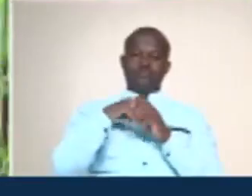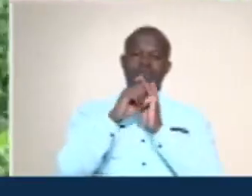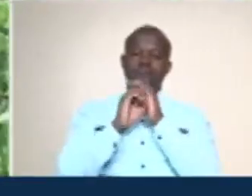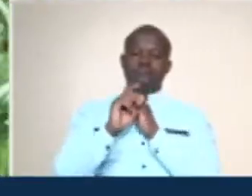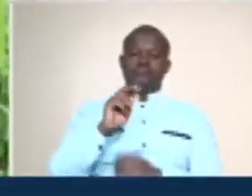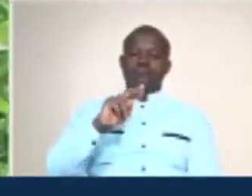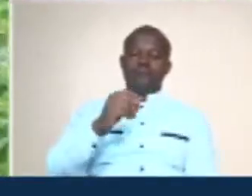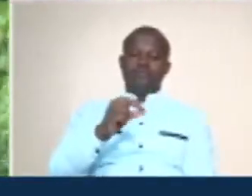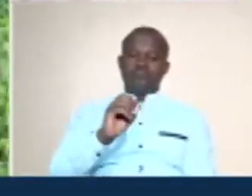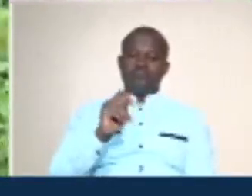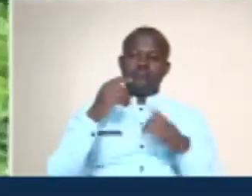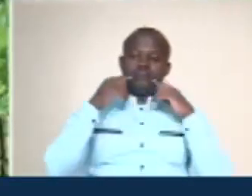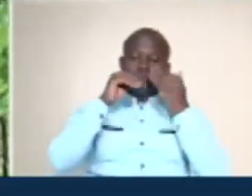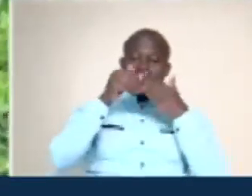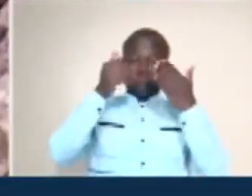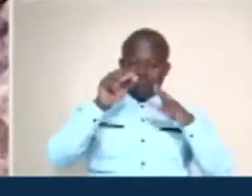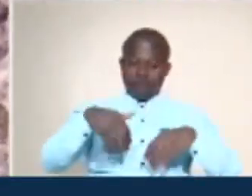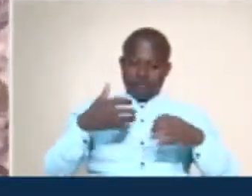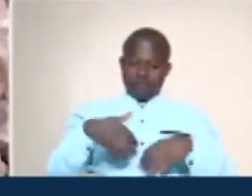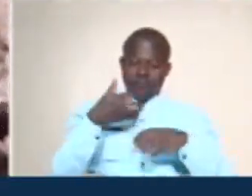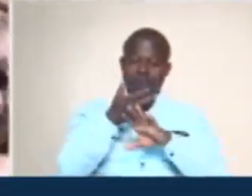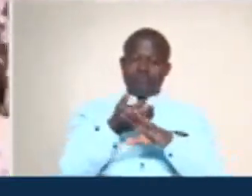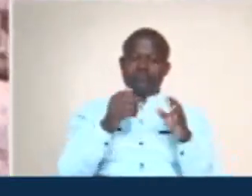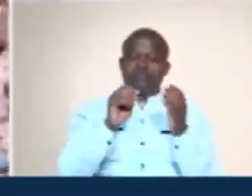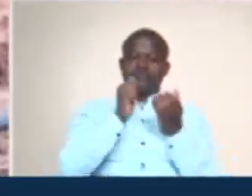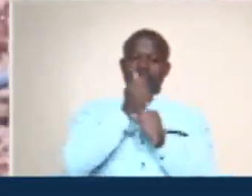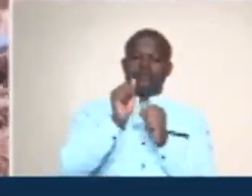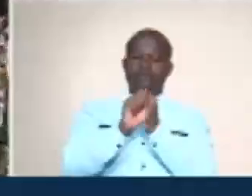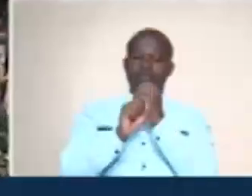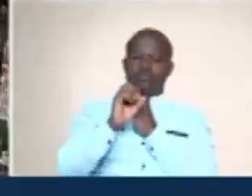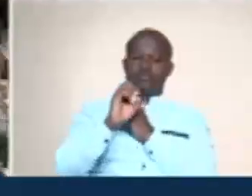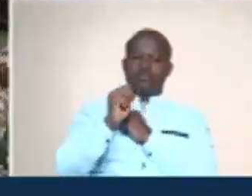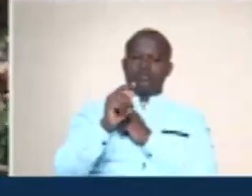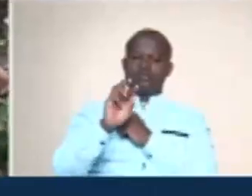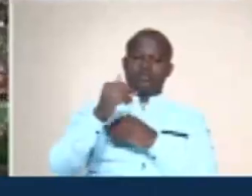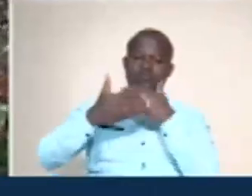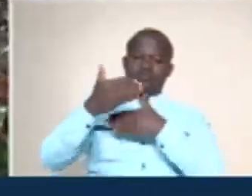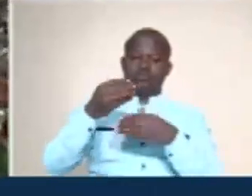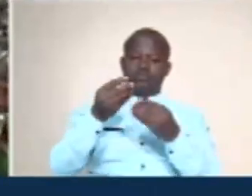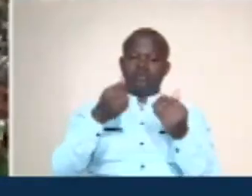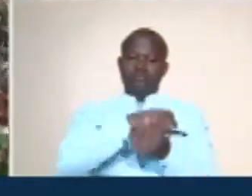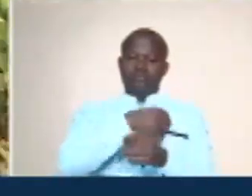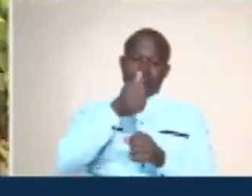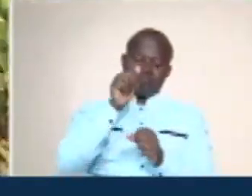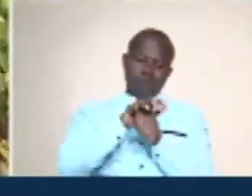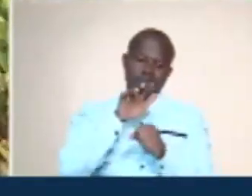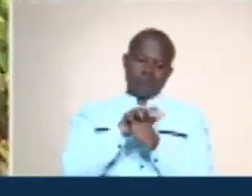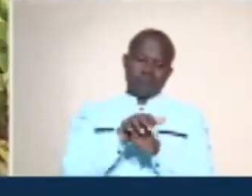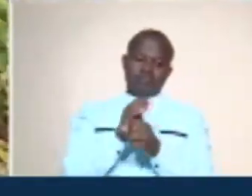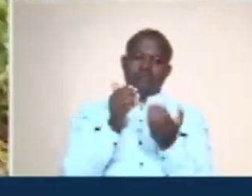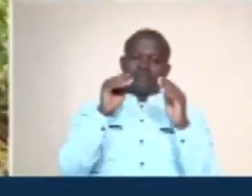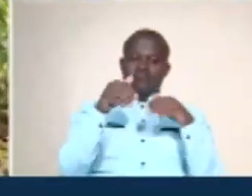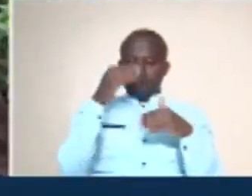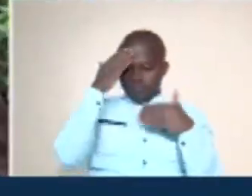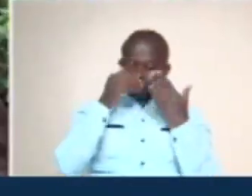Karubungo, aho bavuga ko imirimo y'ubucukuzi bw'imvange yakorotana gasegereti ikorwa ku musozi wa Mukarange begeranye irimo kwangiza imitungo yabo cyane cyane imyaka yo mu mirima